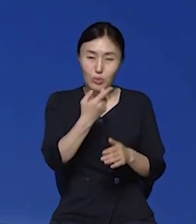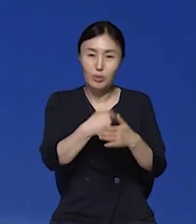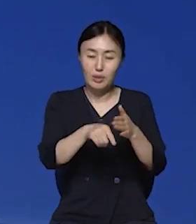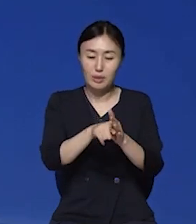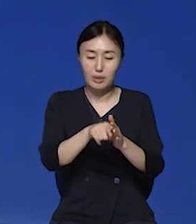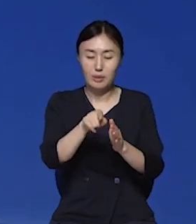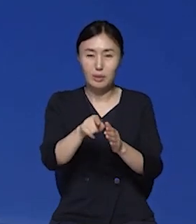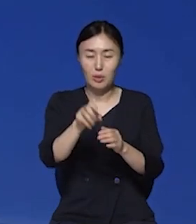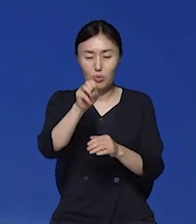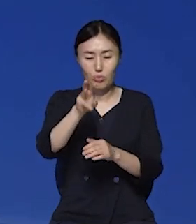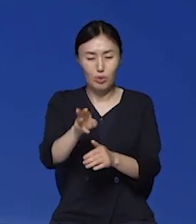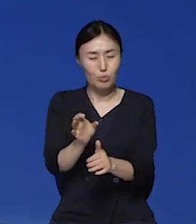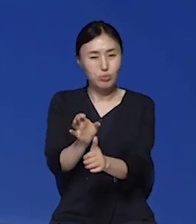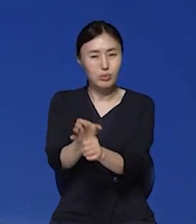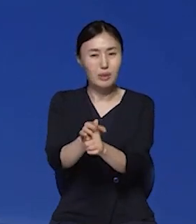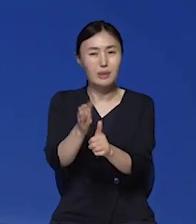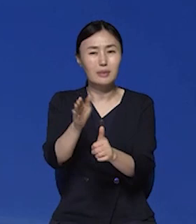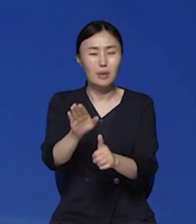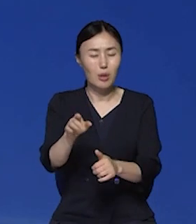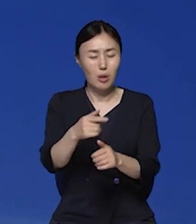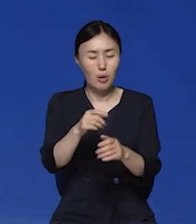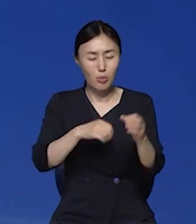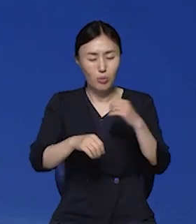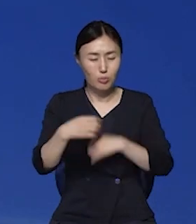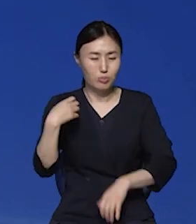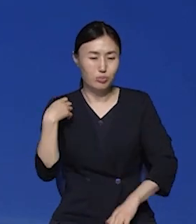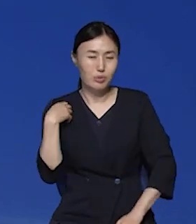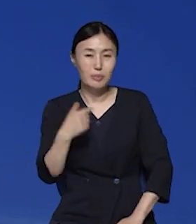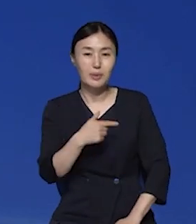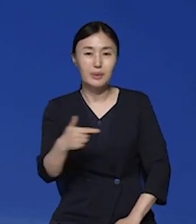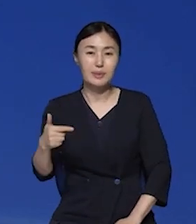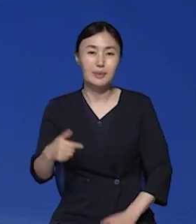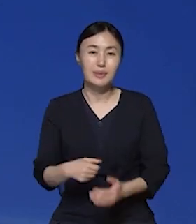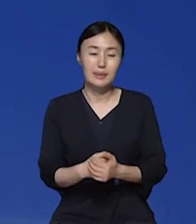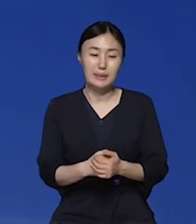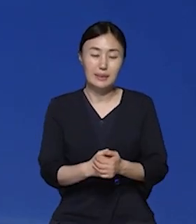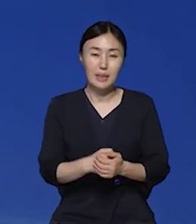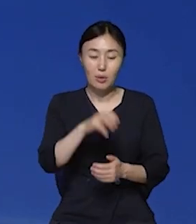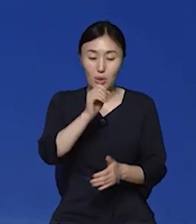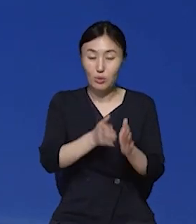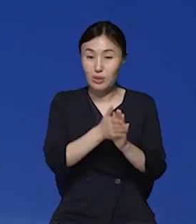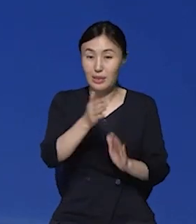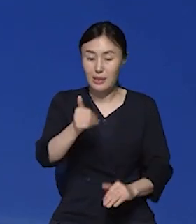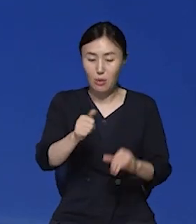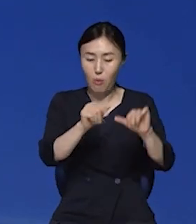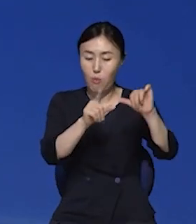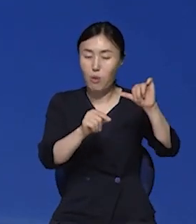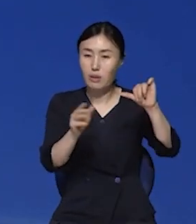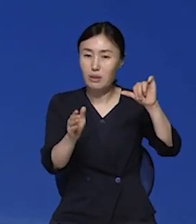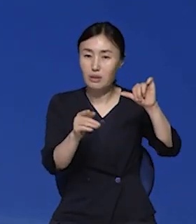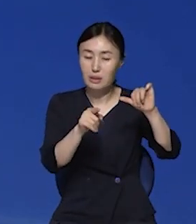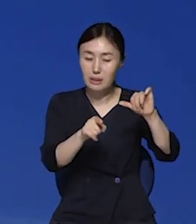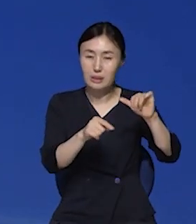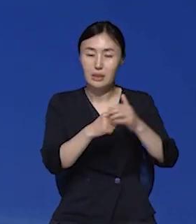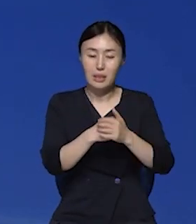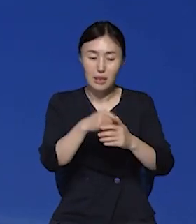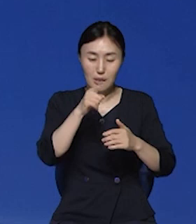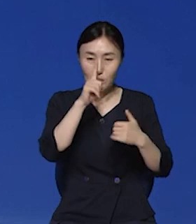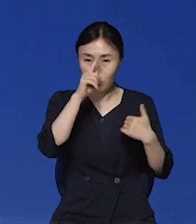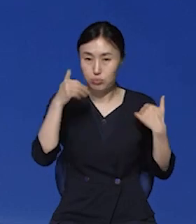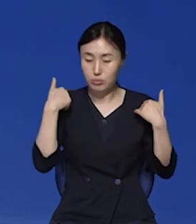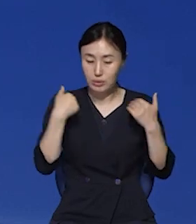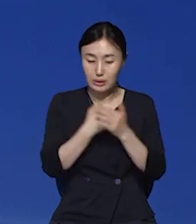건데 이게 과도한 부담이 될 수 있기 때문입니다. 강 시장은 지난 5월 이 조항 때문에 정부와